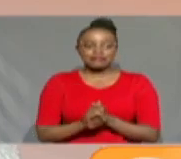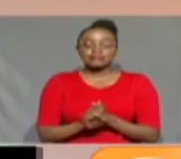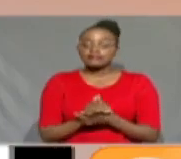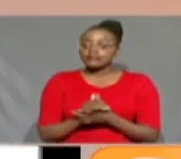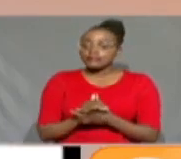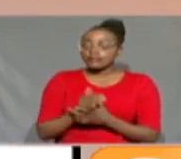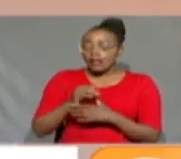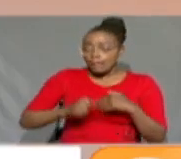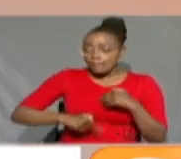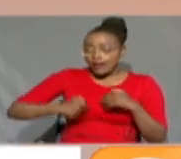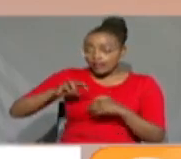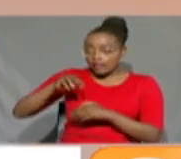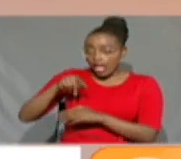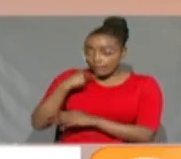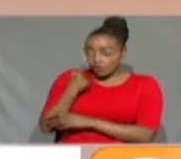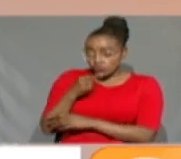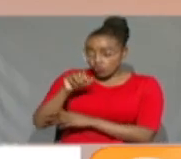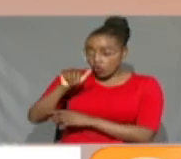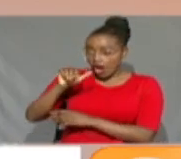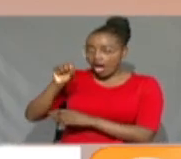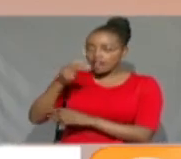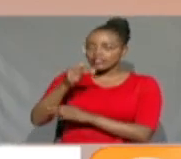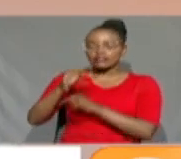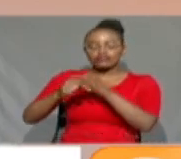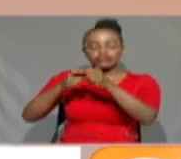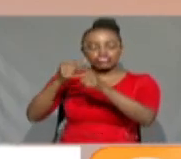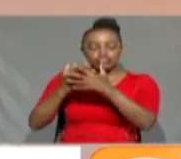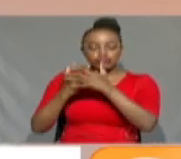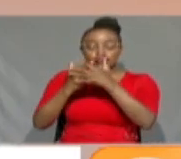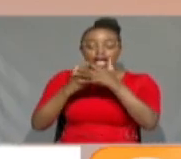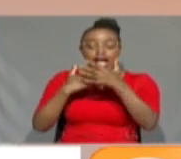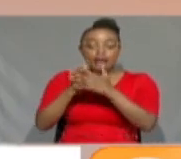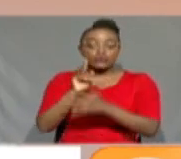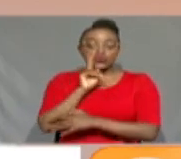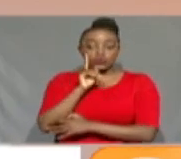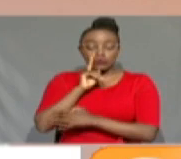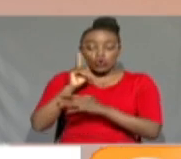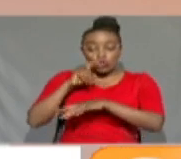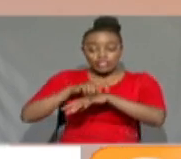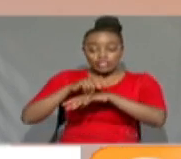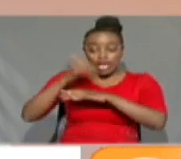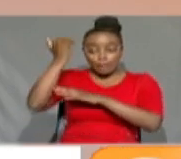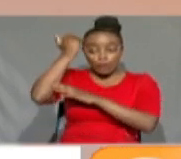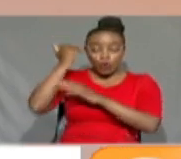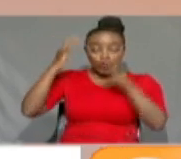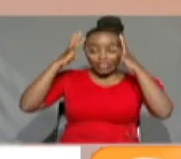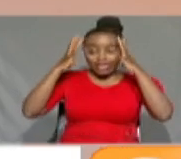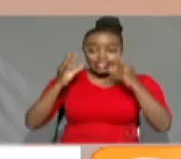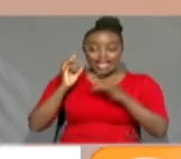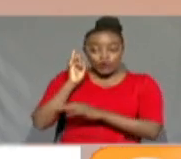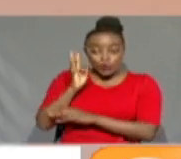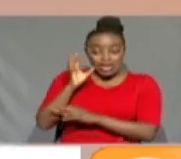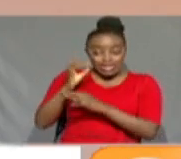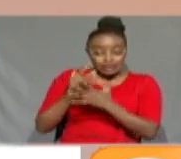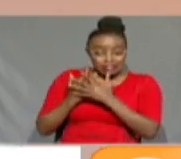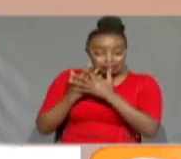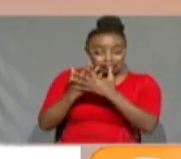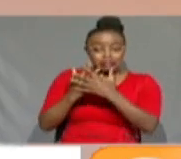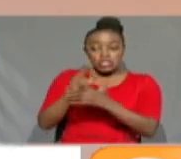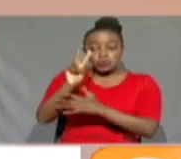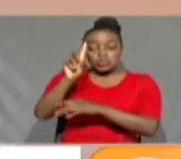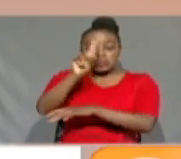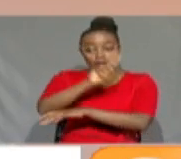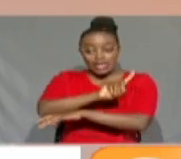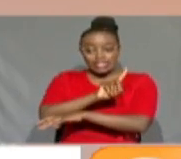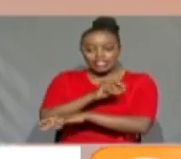Mbunge wa Malindi Aisha Jumwa atasalia mkononi mwa polisi hadi hapo kesho wakati mahakama itakapotoa uamuzi wa iwapo atazuiliwa kwa siku